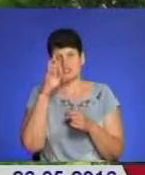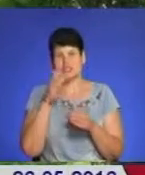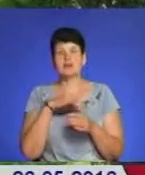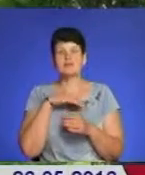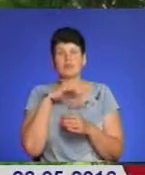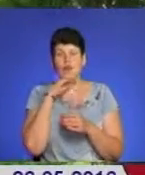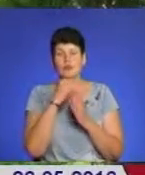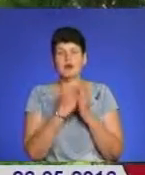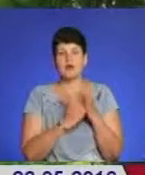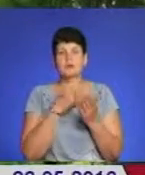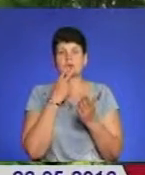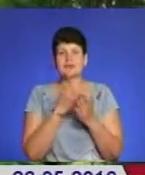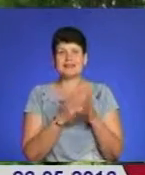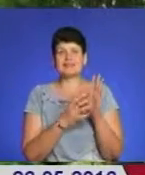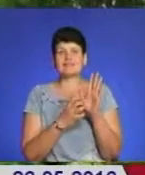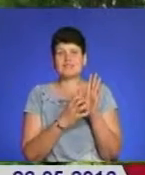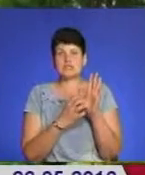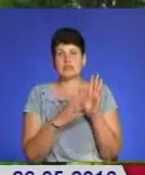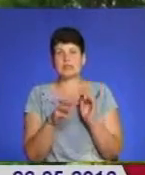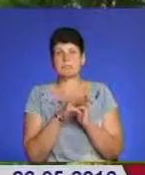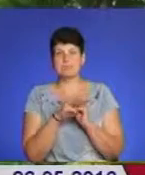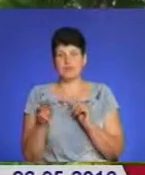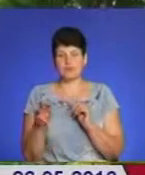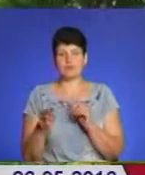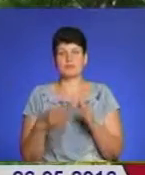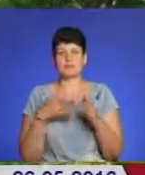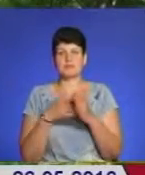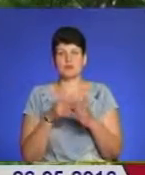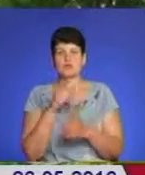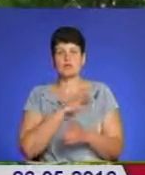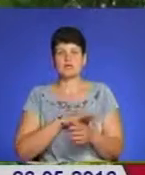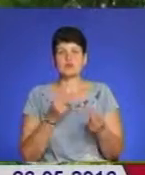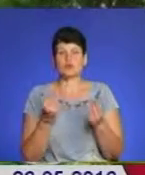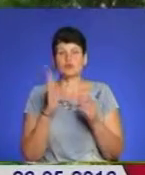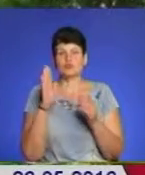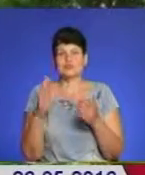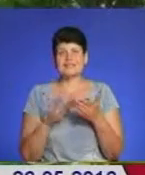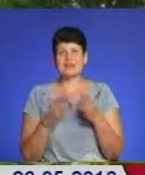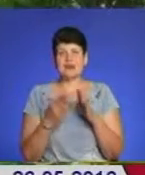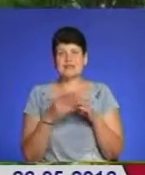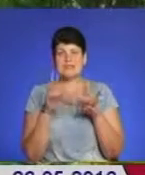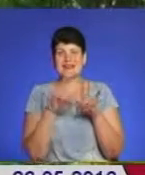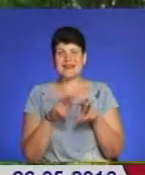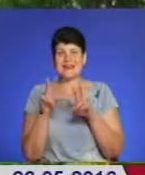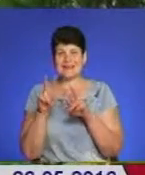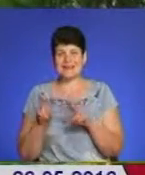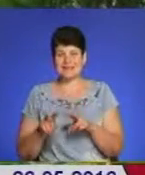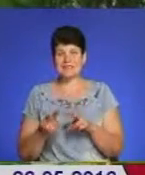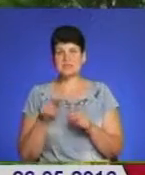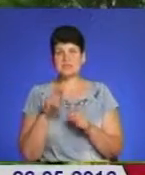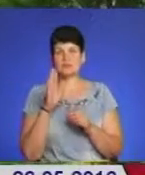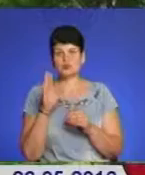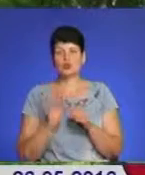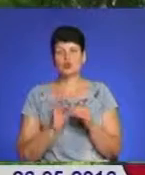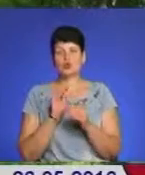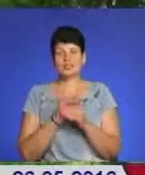програмі передбачено майже 900 мільйонів. По мірі використання коштів, я думаю, що буде ситуація переглядатися і вони будуть додані